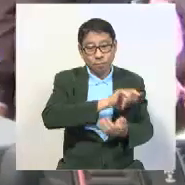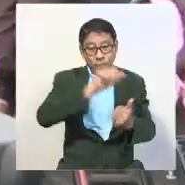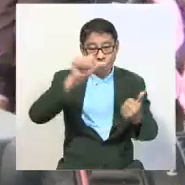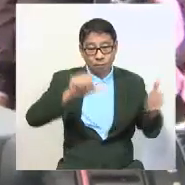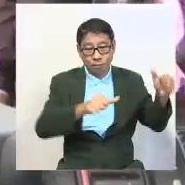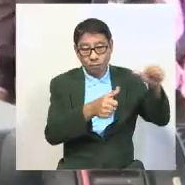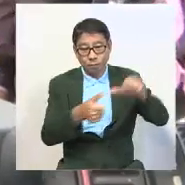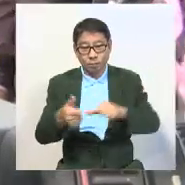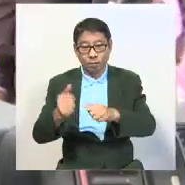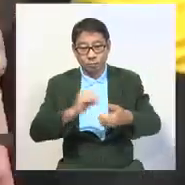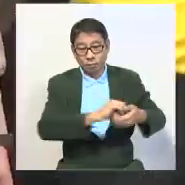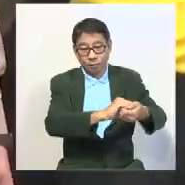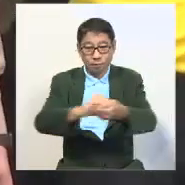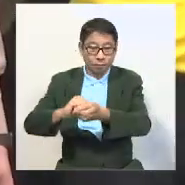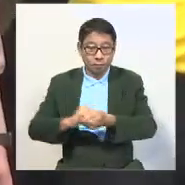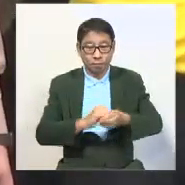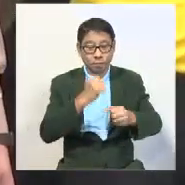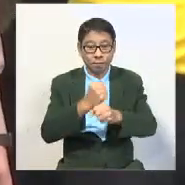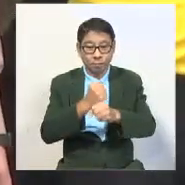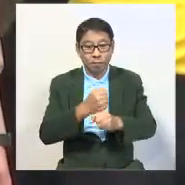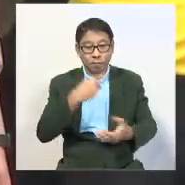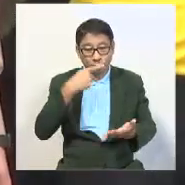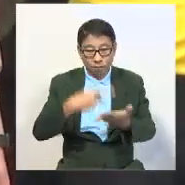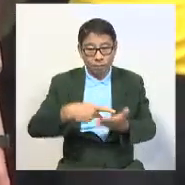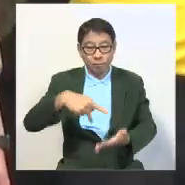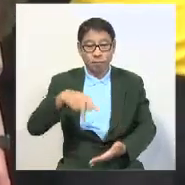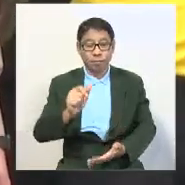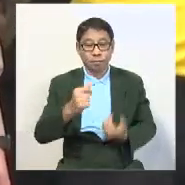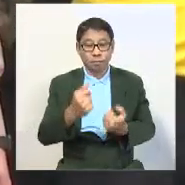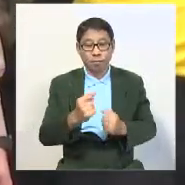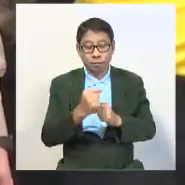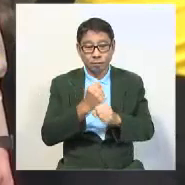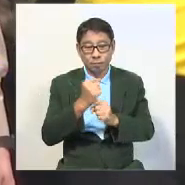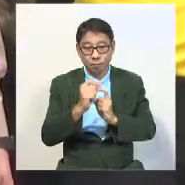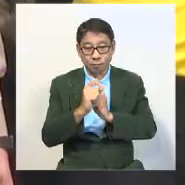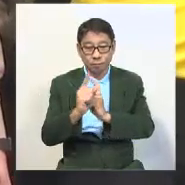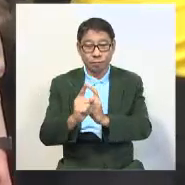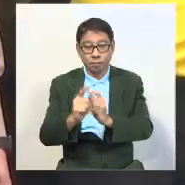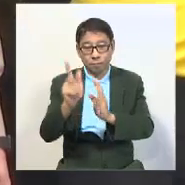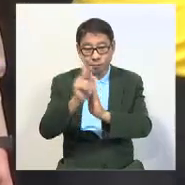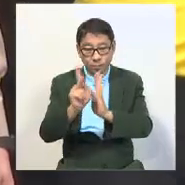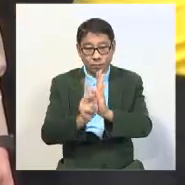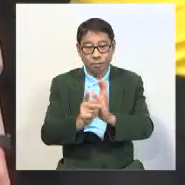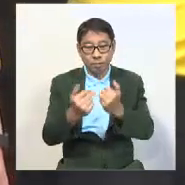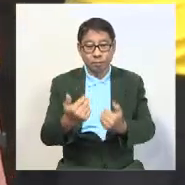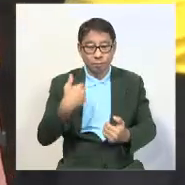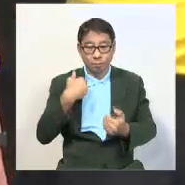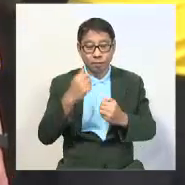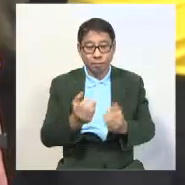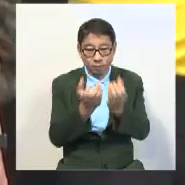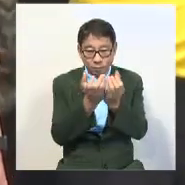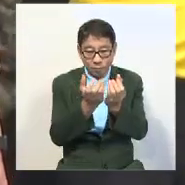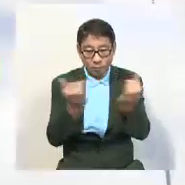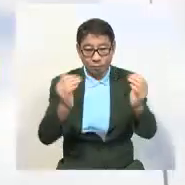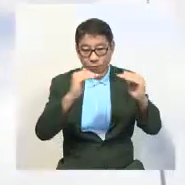ให้ทุกหน่วยงานบูรณาการการทำงานร่วมกันให้เกิดประสิทธิผลและยึดหลักปฏิบัติการตามกฎหมายต้องใช้หลักการอย่างเป็นธ